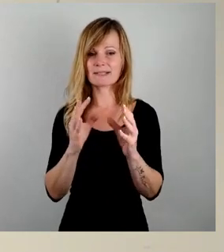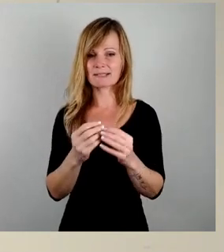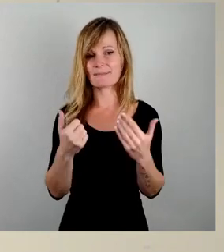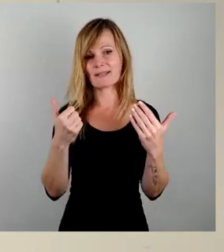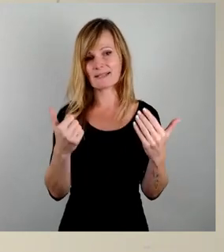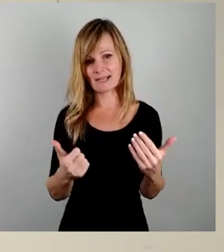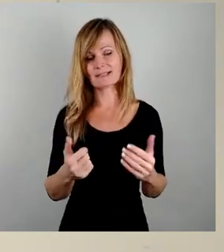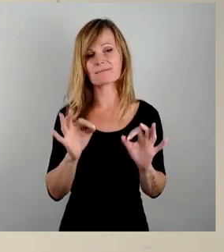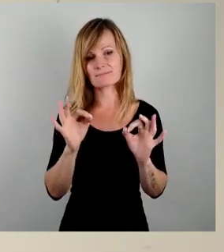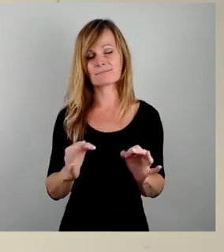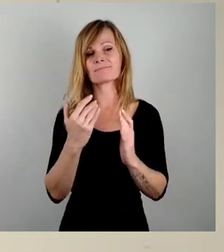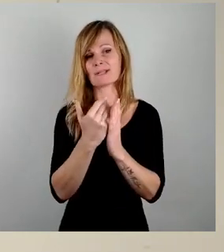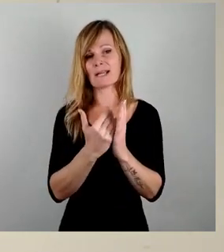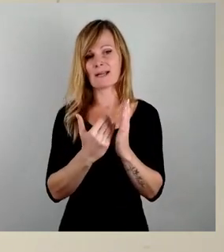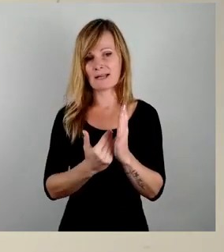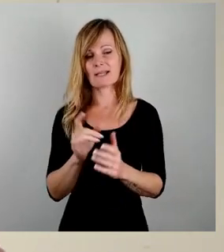legale